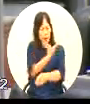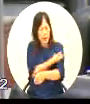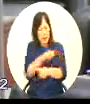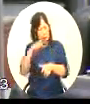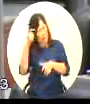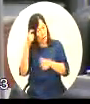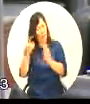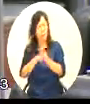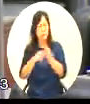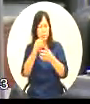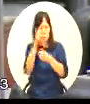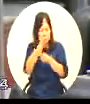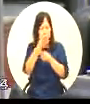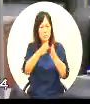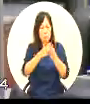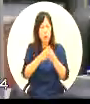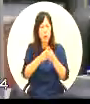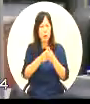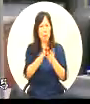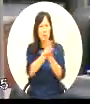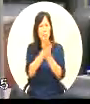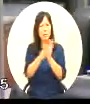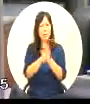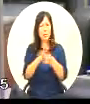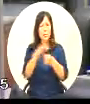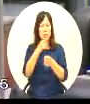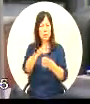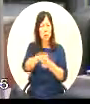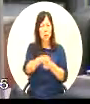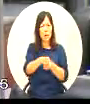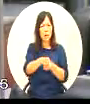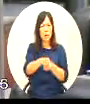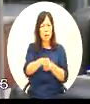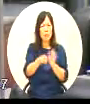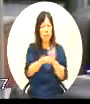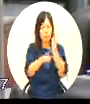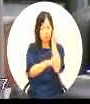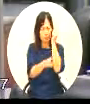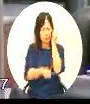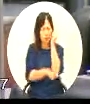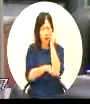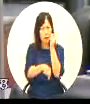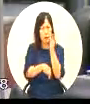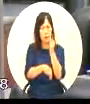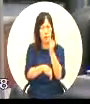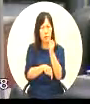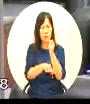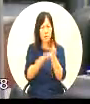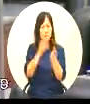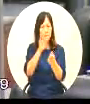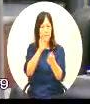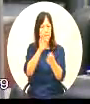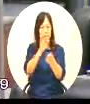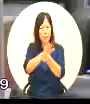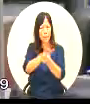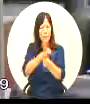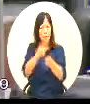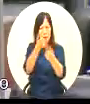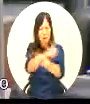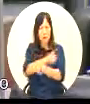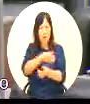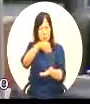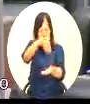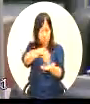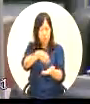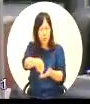侵入性的检查的时候，他都没有办法在法律的层次上可能被认定为是可以代理